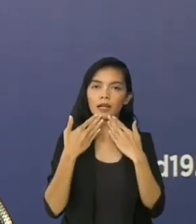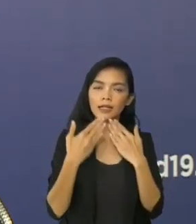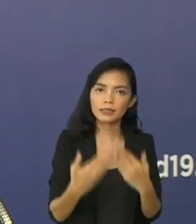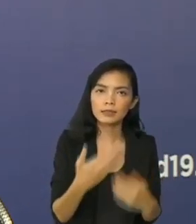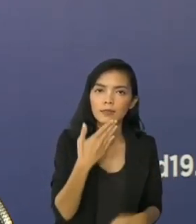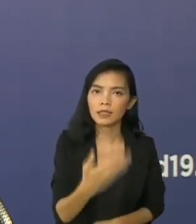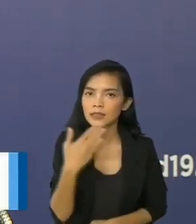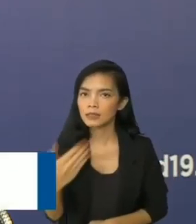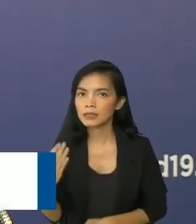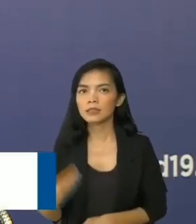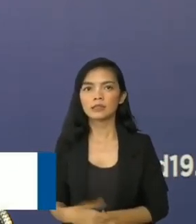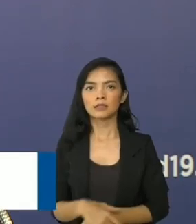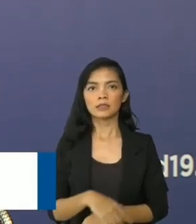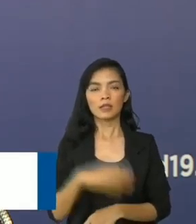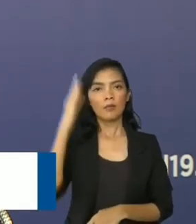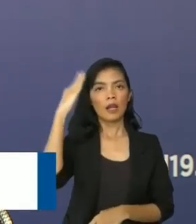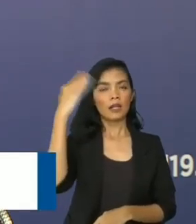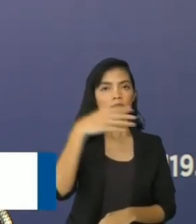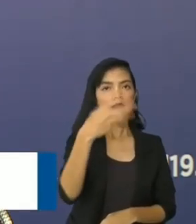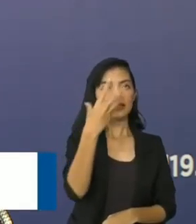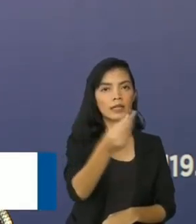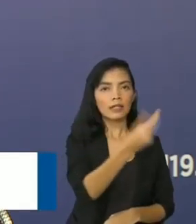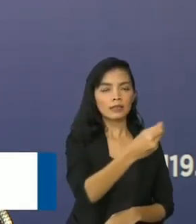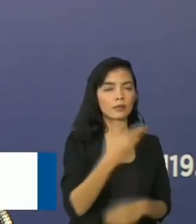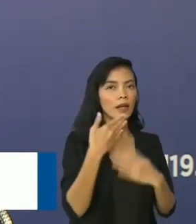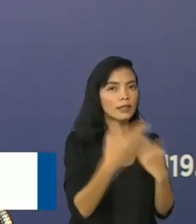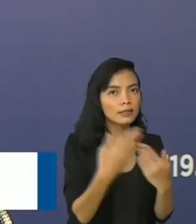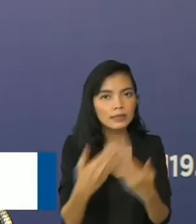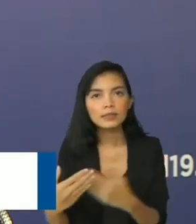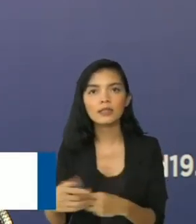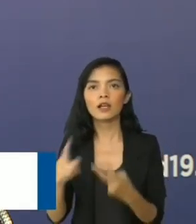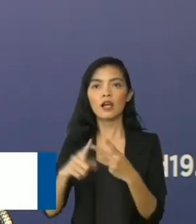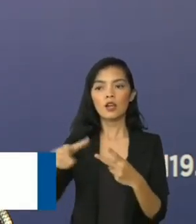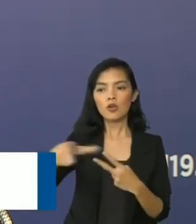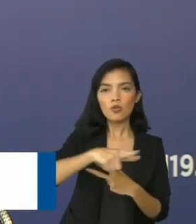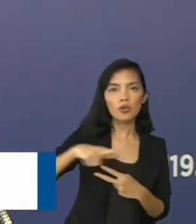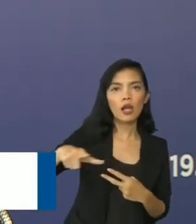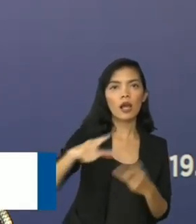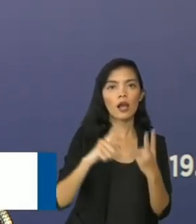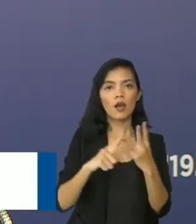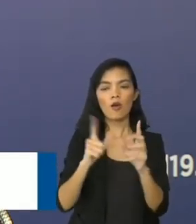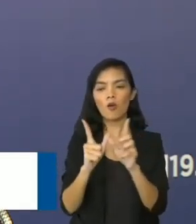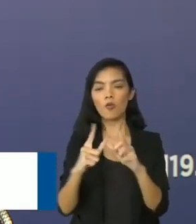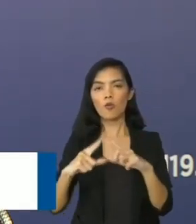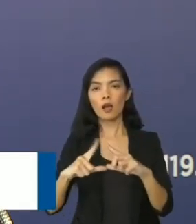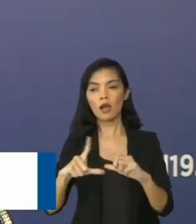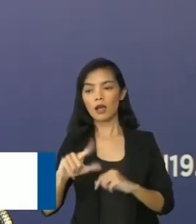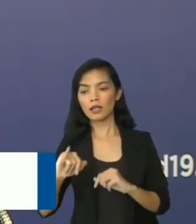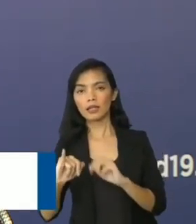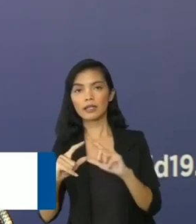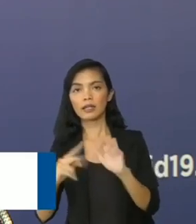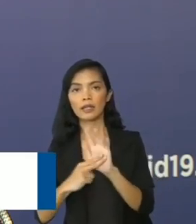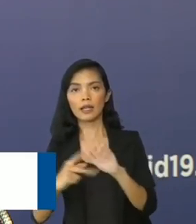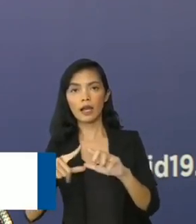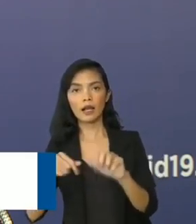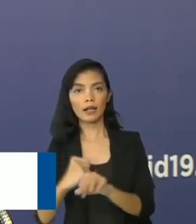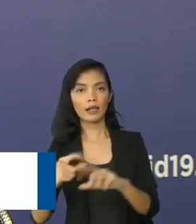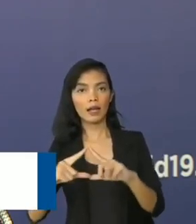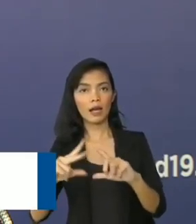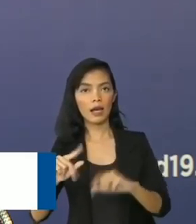kepada para kepala desa kepada lurah kepada walinagari yang telah berbuat banyak untuk